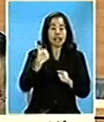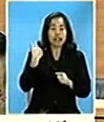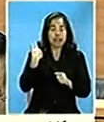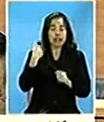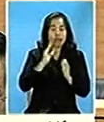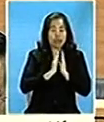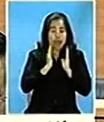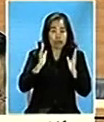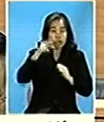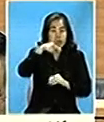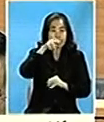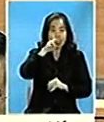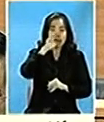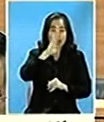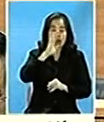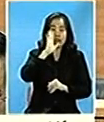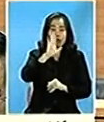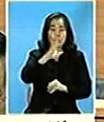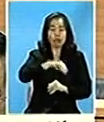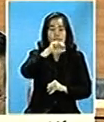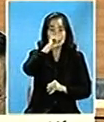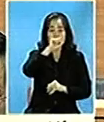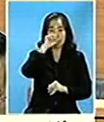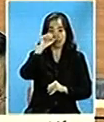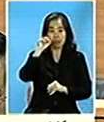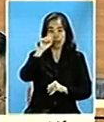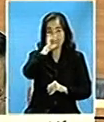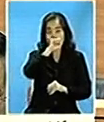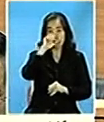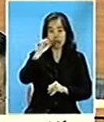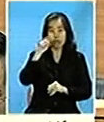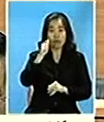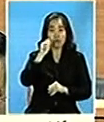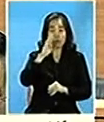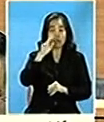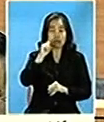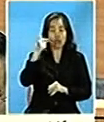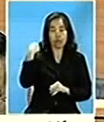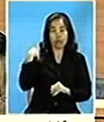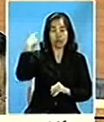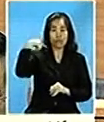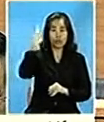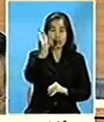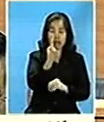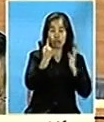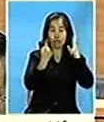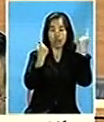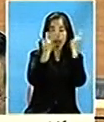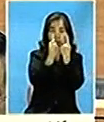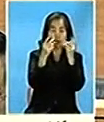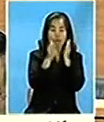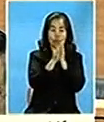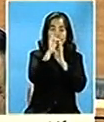บสมาชิกสภาองค์กรส่วนตำบลนั้นจะมีผู้หญิงและชายหญิง1ชาย1นะคะสมาชิกต่อไปซึ่ง